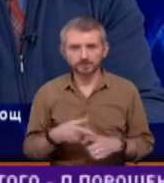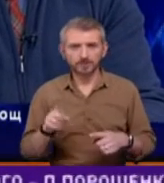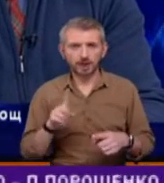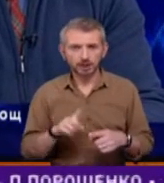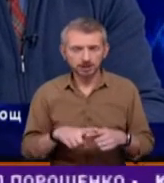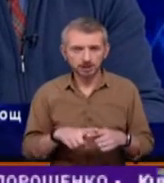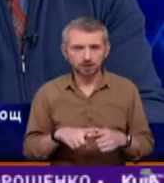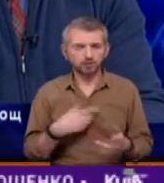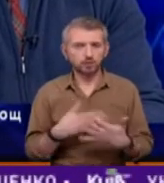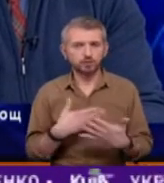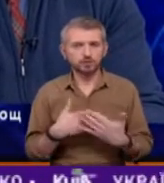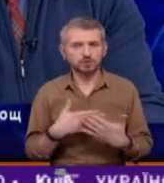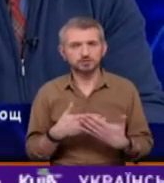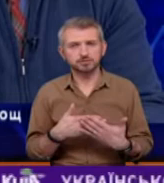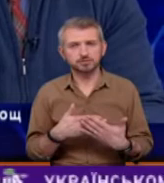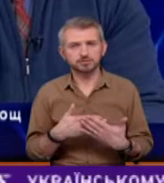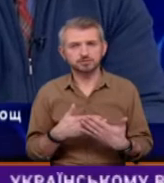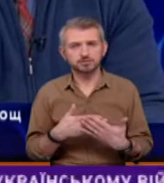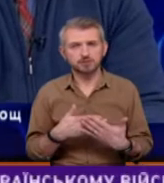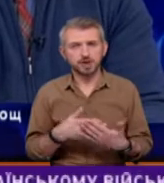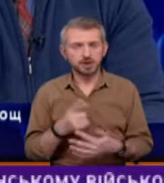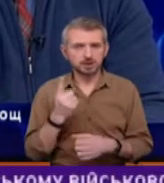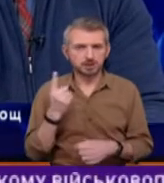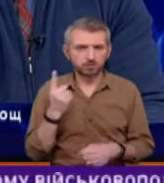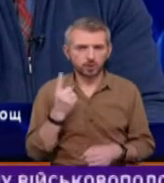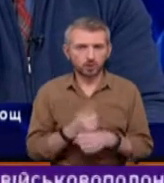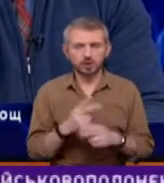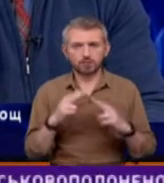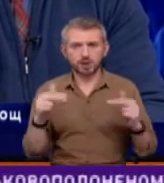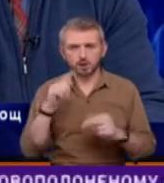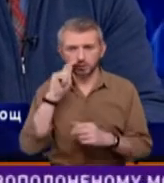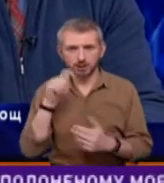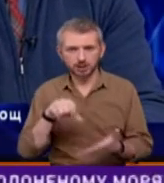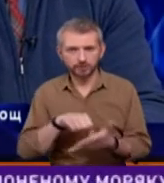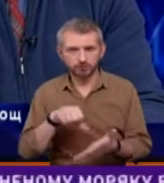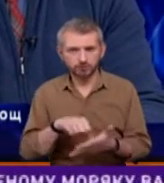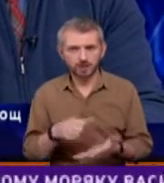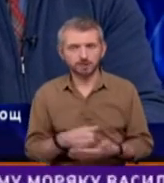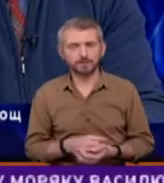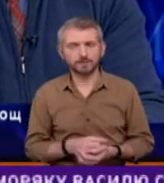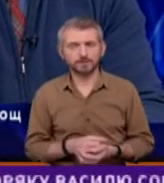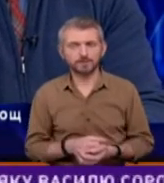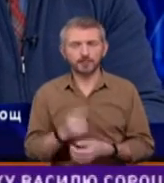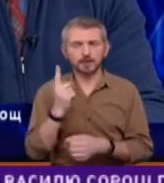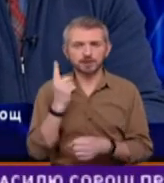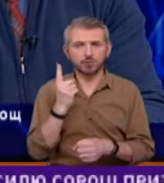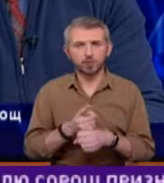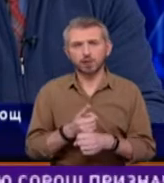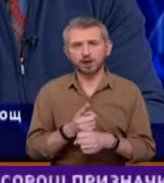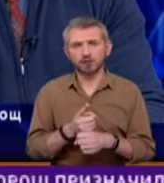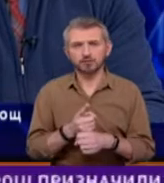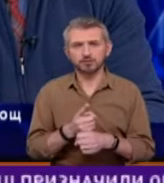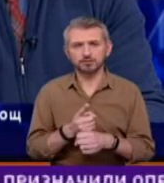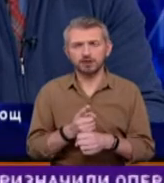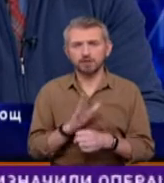виступ, допустимо, заборона в Палаті України виступати, заборона